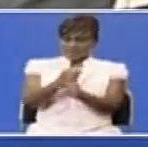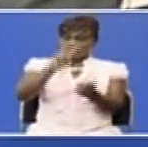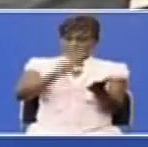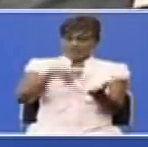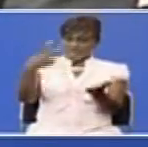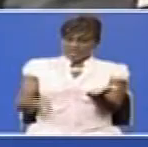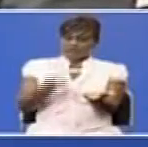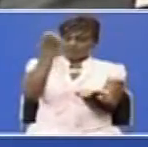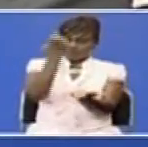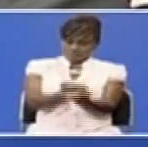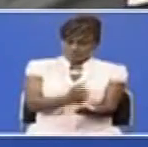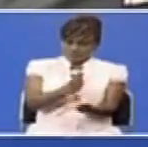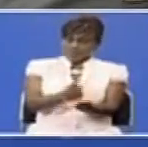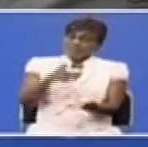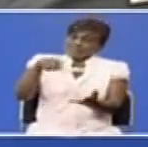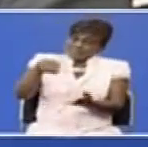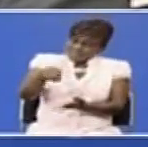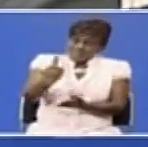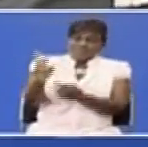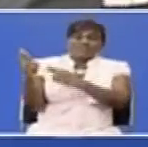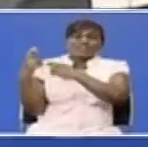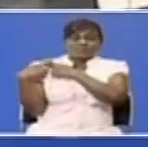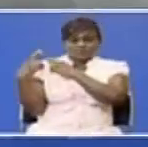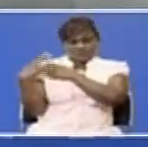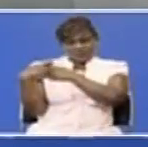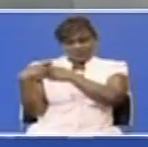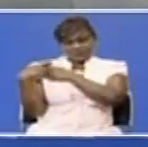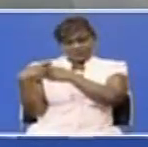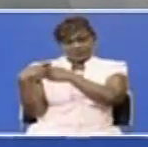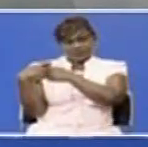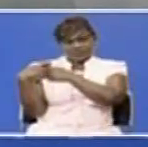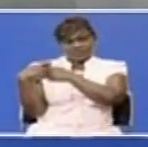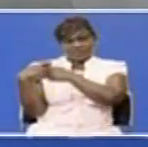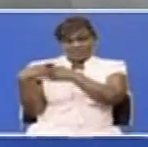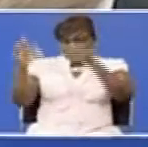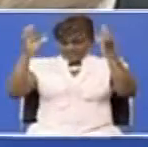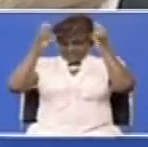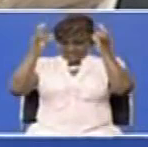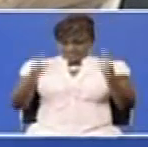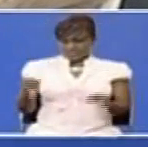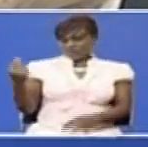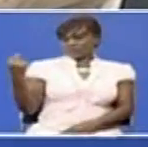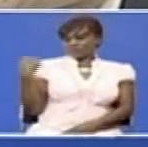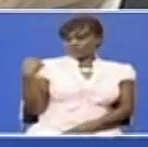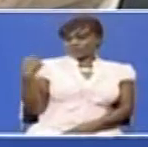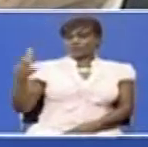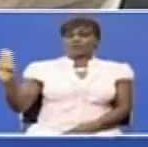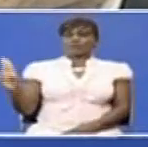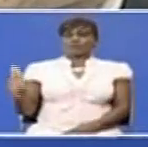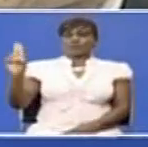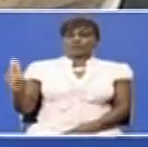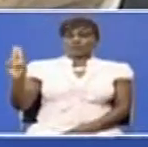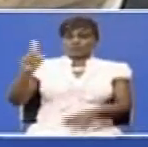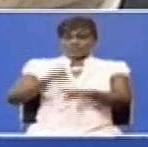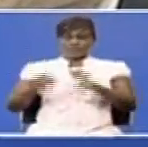fail to prove them, you too will also be held accountable. Kauli ya hapo jana ya Rais Uhuru Kenyatta katika